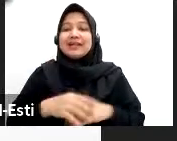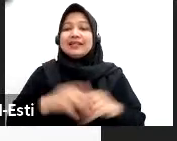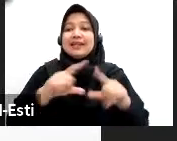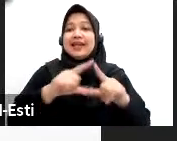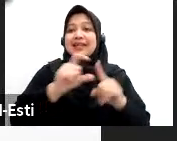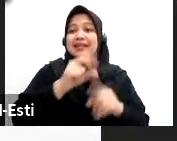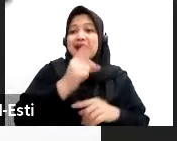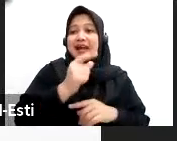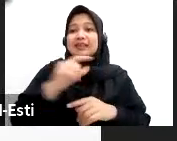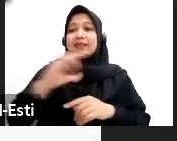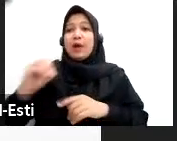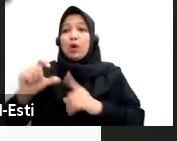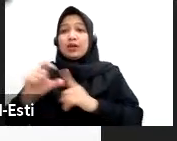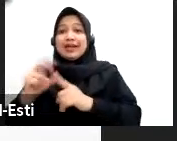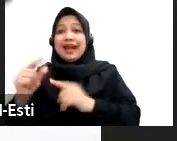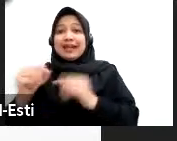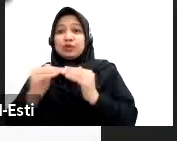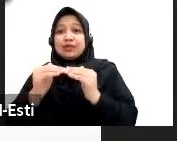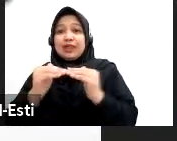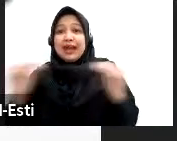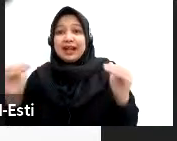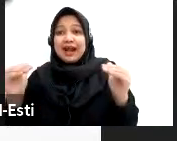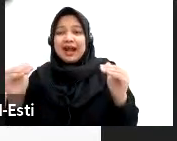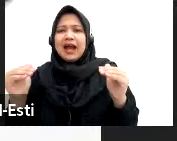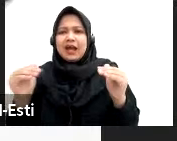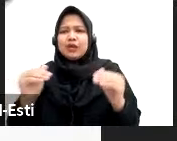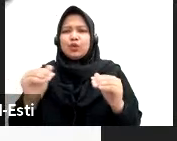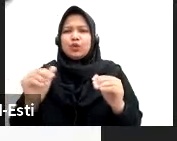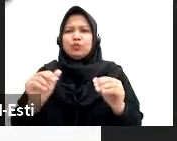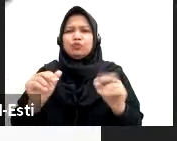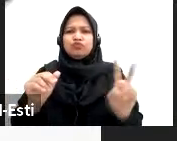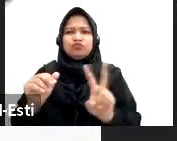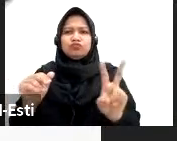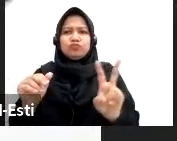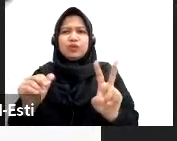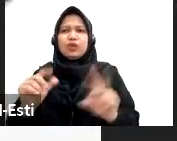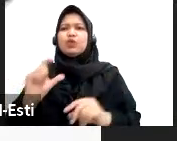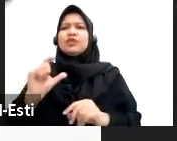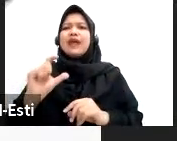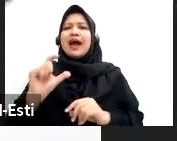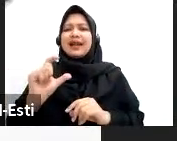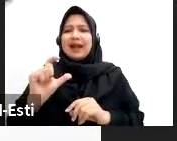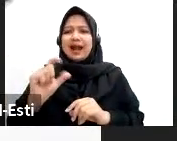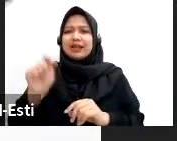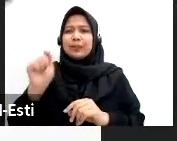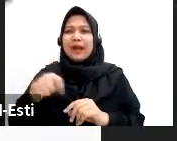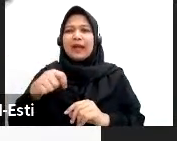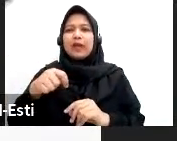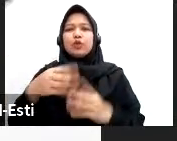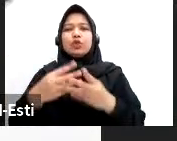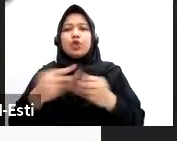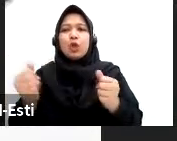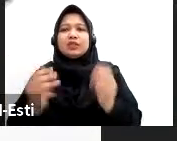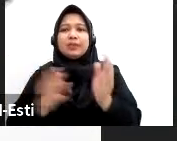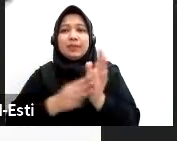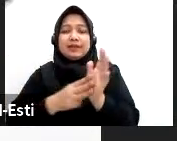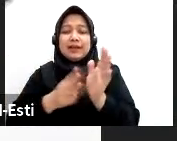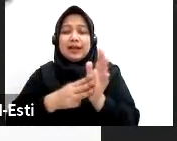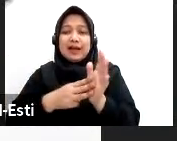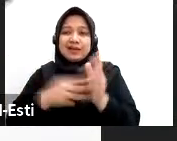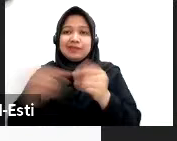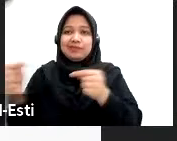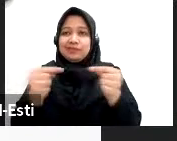setara sama-sama sebagai cara untuk menyelesaikan sengketa tetapi dalam kalimat yang kedua